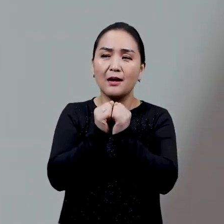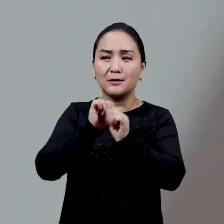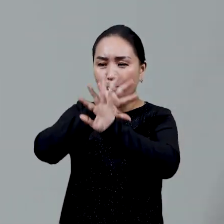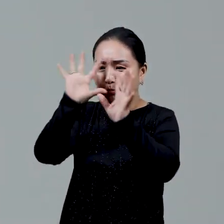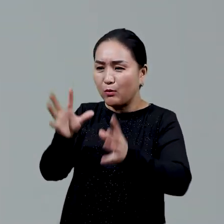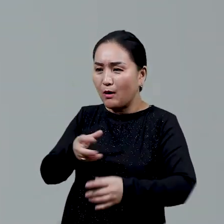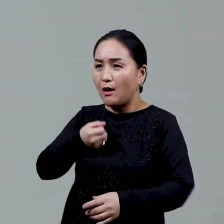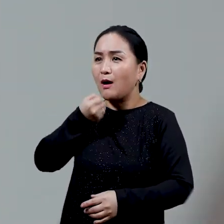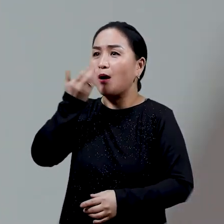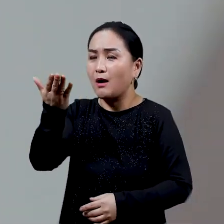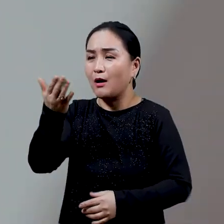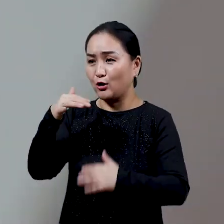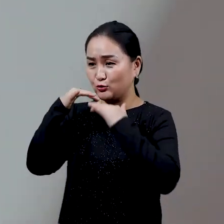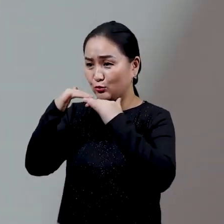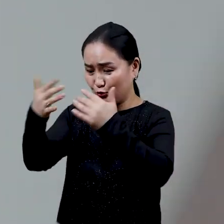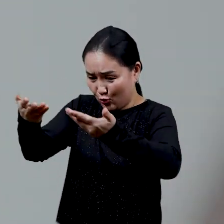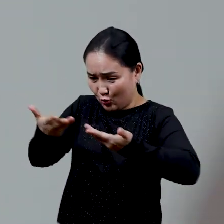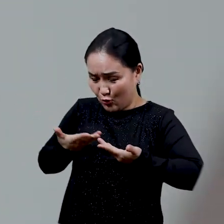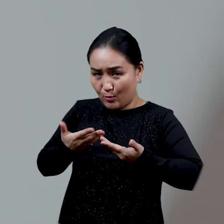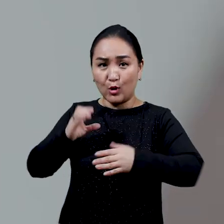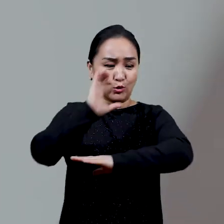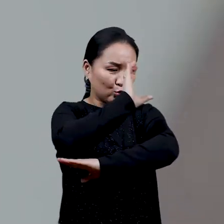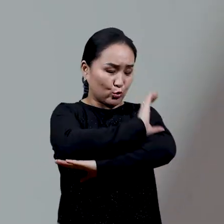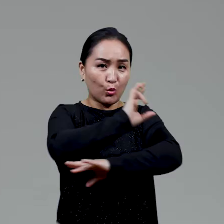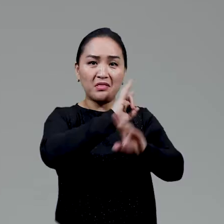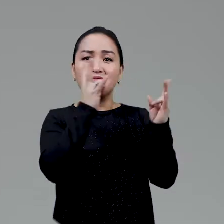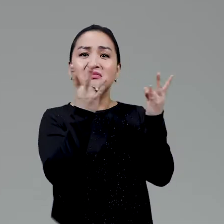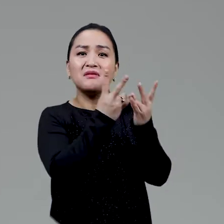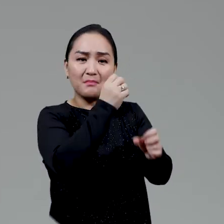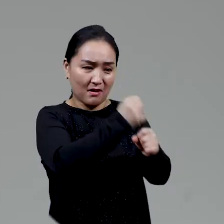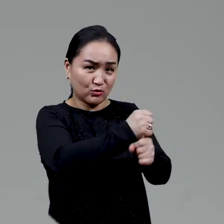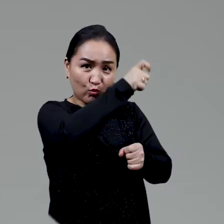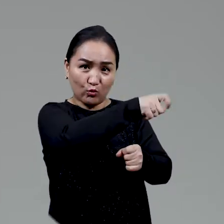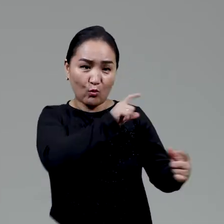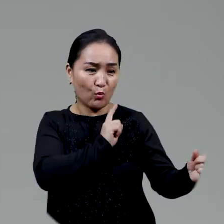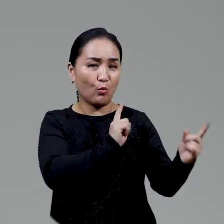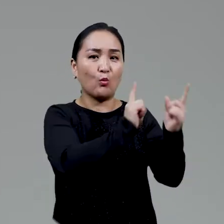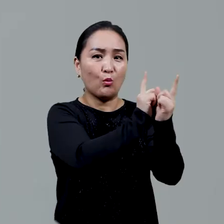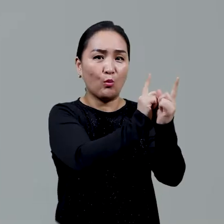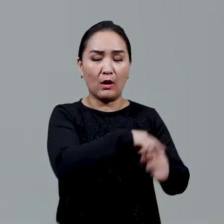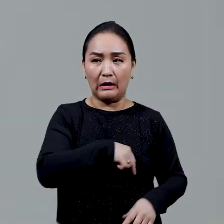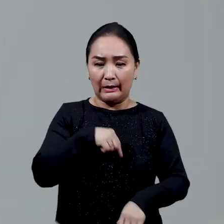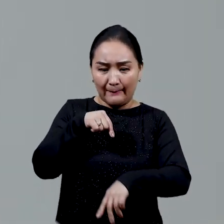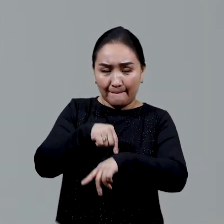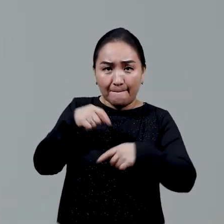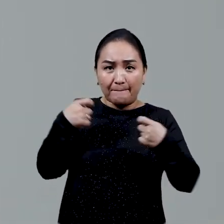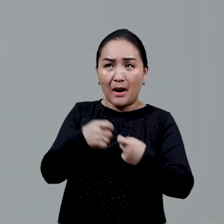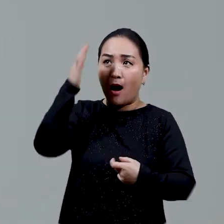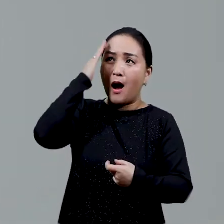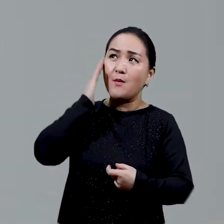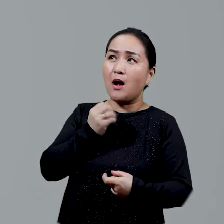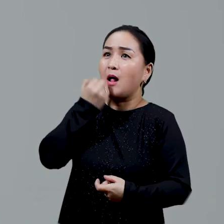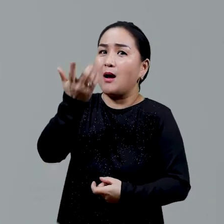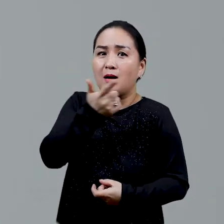хэлж түүний зөвлөгөөгөөр би гэдэг хүнч сургуулийнхаа нийгмийн ажилтанд таньдсан. Үнэхээр цагаа тулахар ээж авдаа хэлж чаддгүй